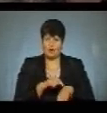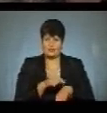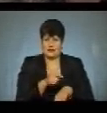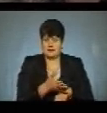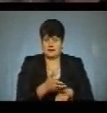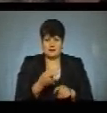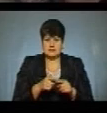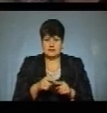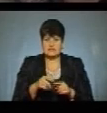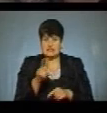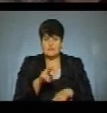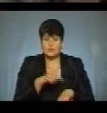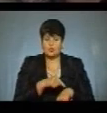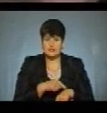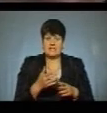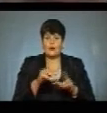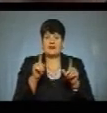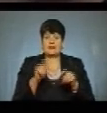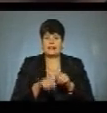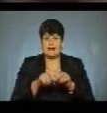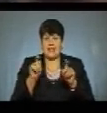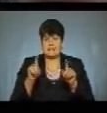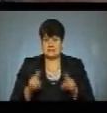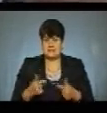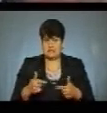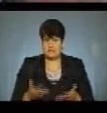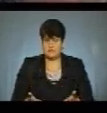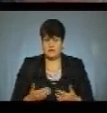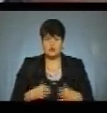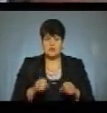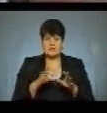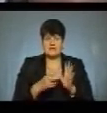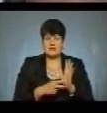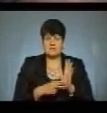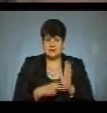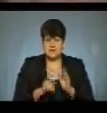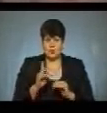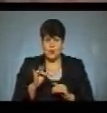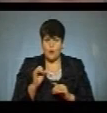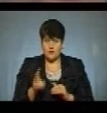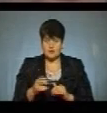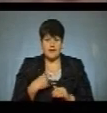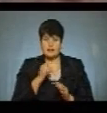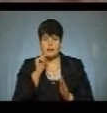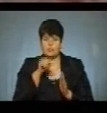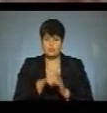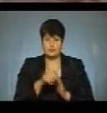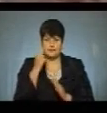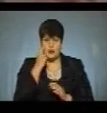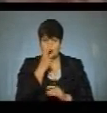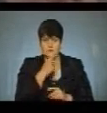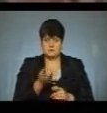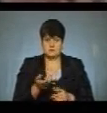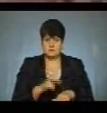це зрозуміти за 2 години якихось тестів. Якщо, допустимо, зараз здам крок на 70, я не попаду на офтальмологію в